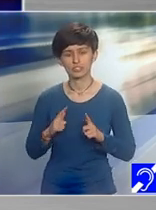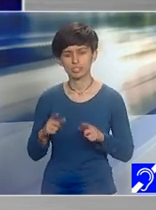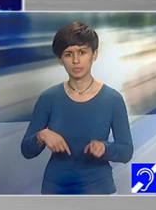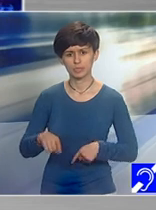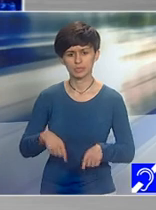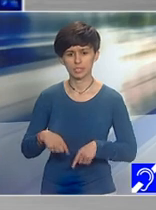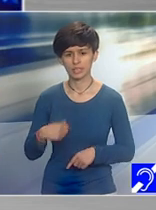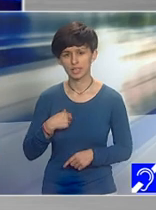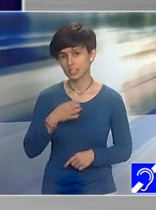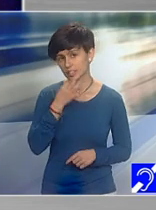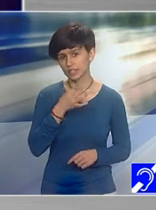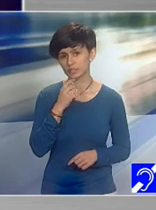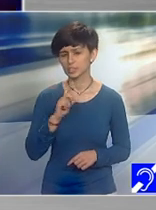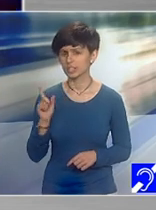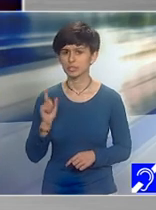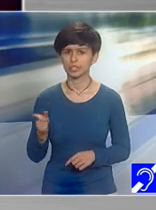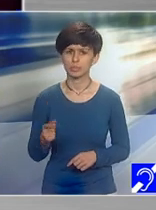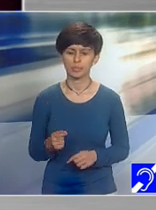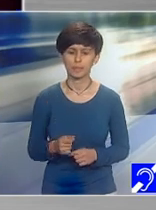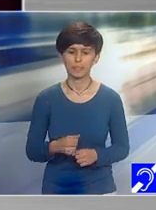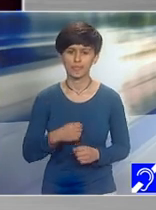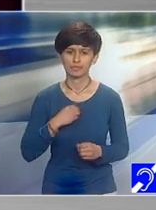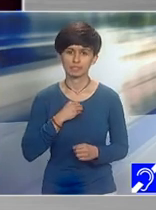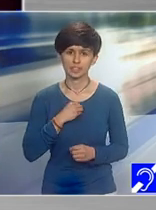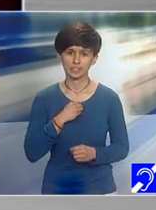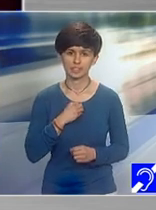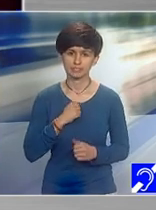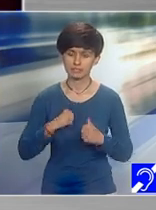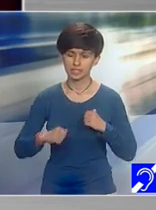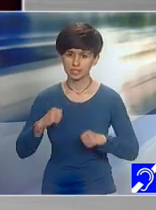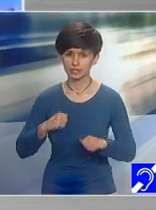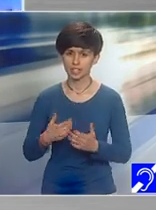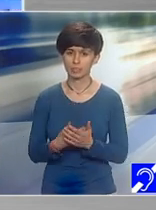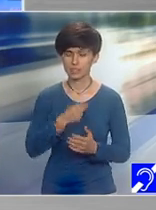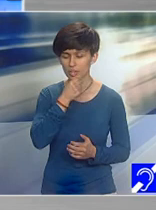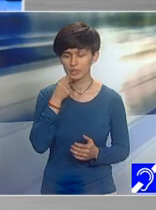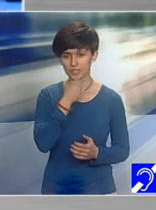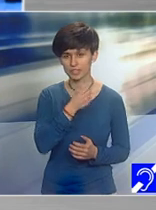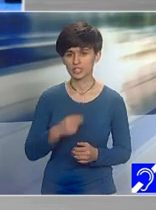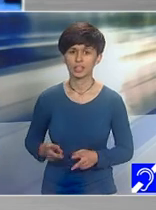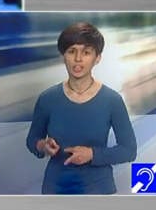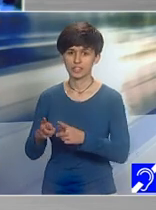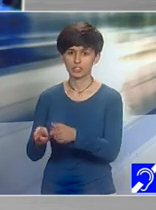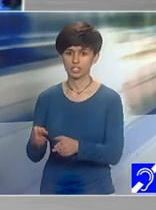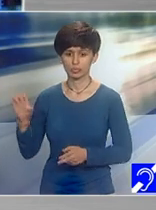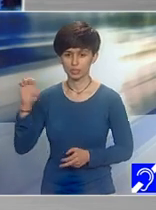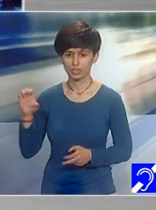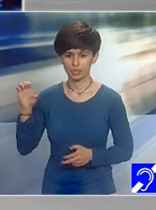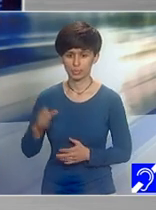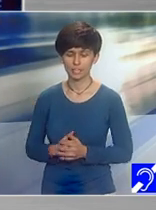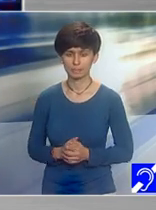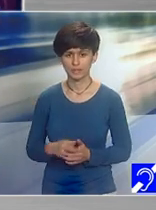să suferim pentru a beneficia de niște drumuri europene și în condiții bune. În schimb, acum, după ce s-a finalizat lucrarea